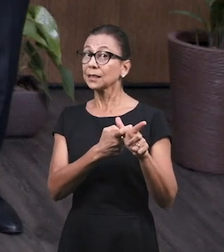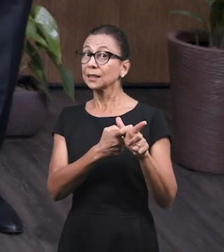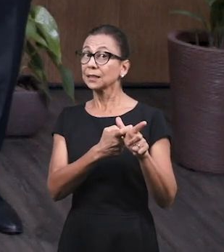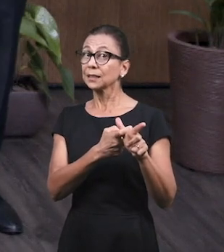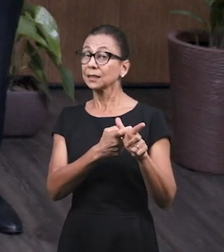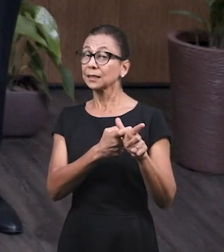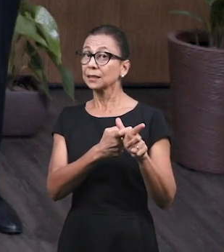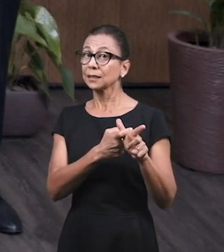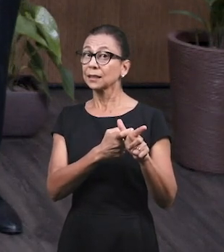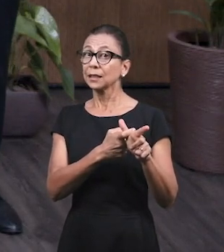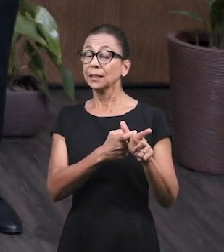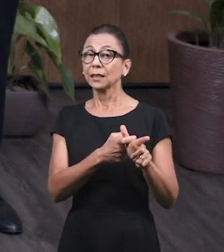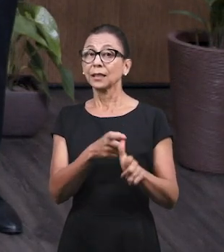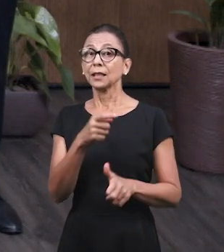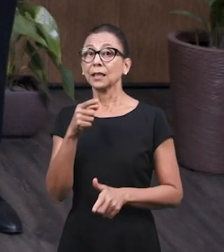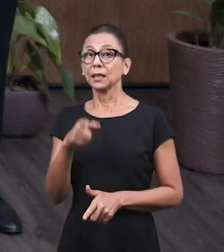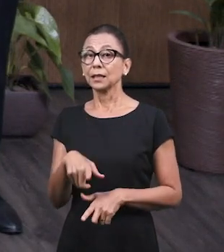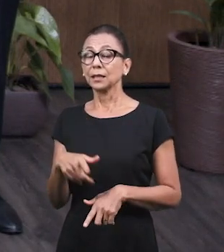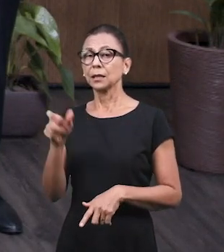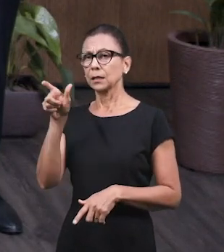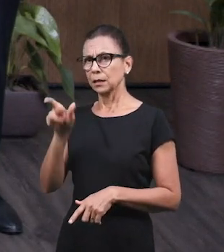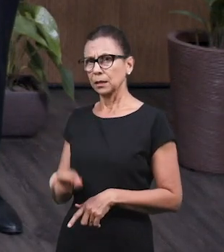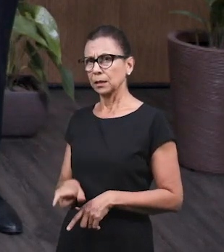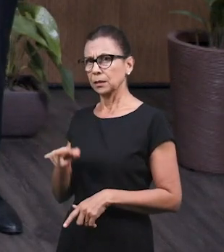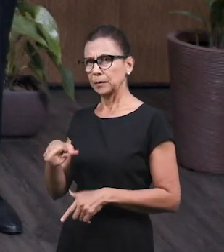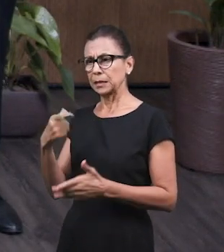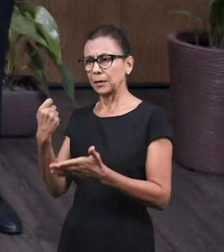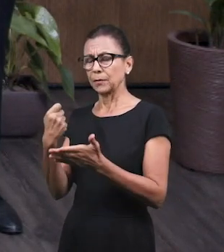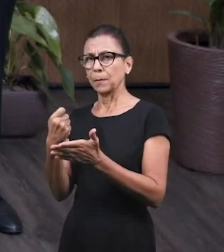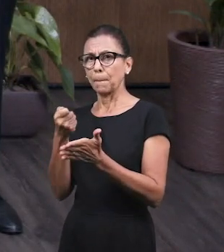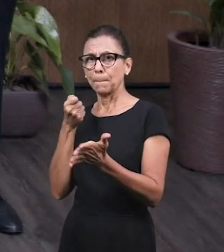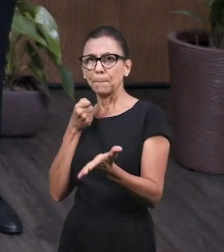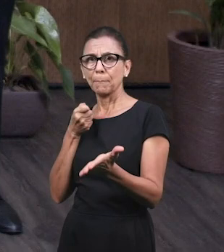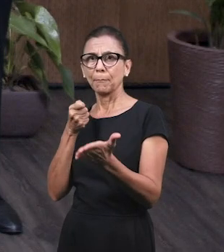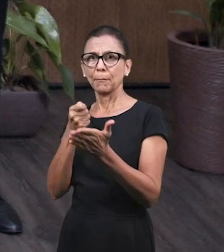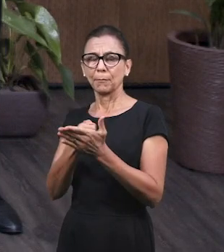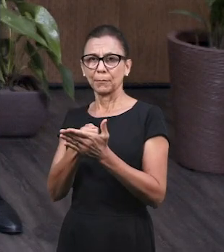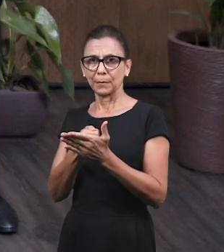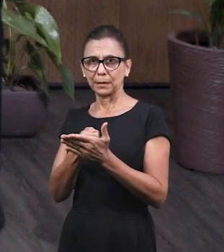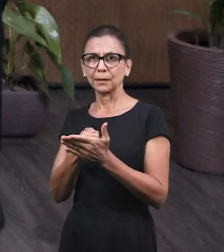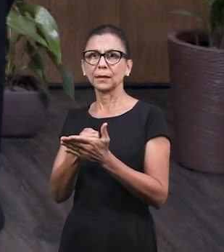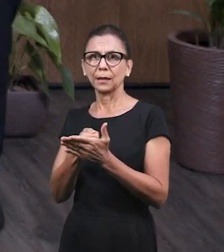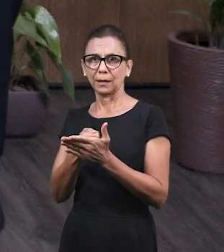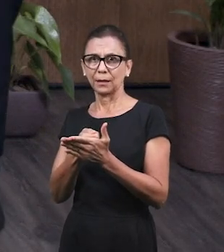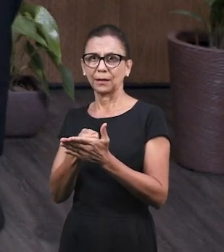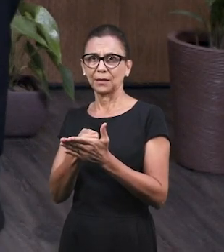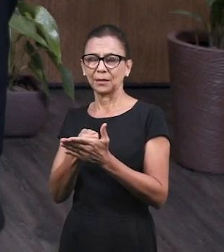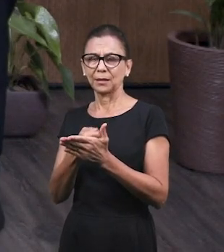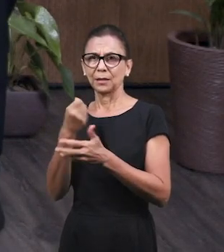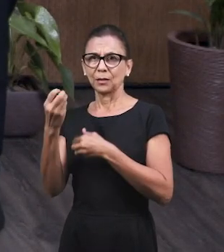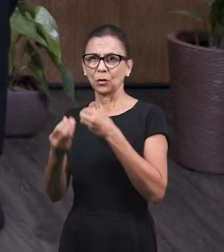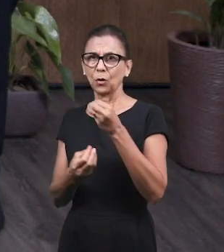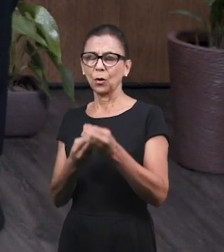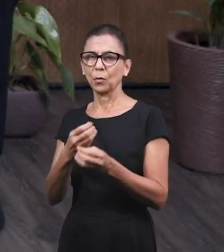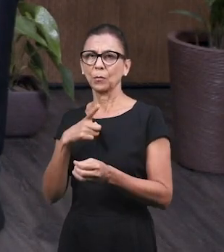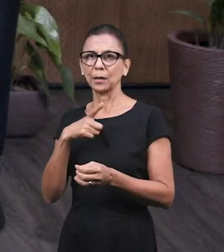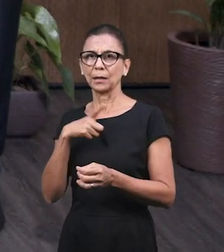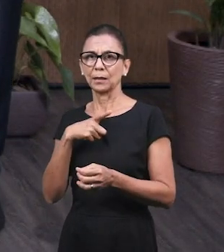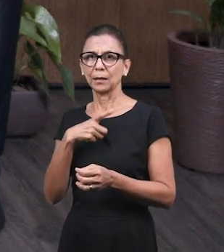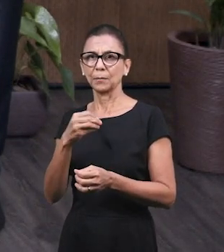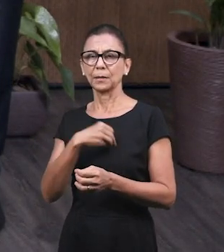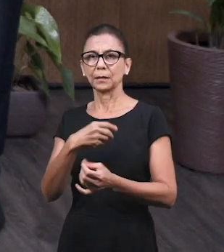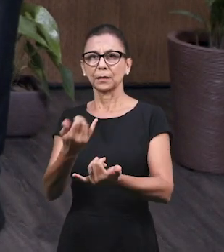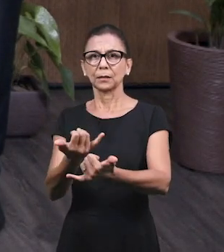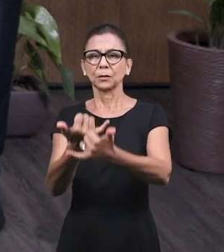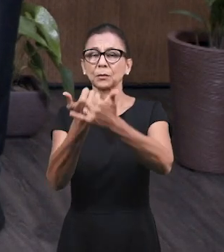être payée. C'est la dette que l'homme il devrait avoir à payer pour obtenir le pardon des